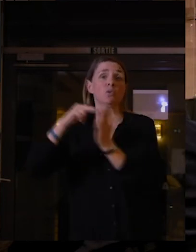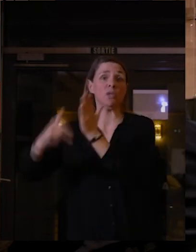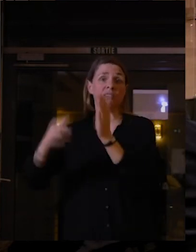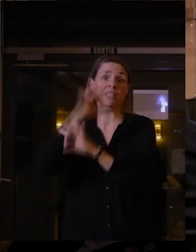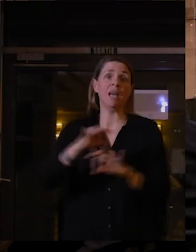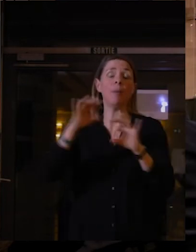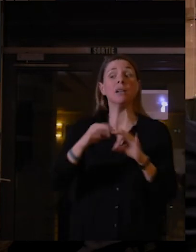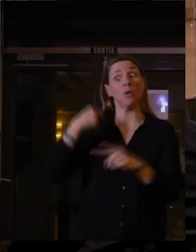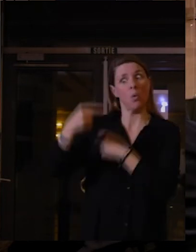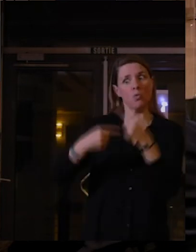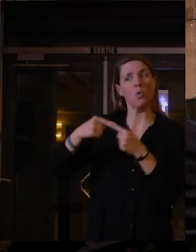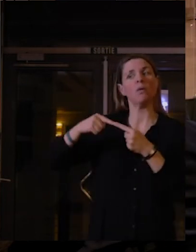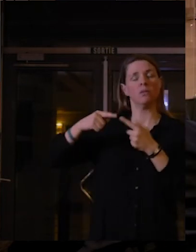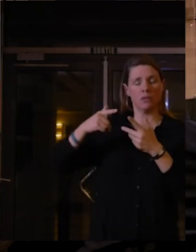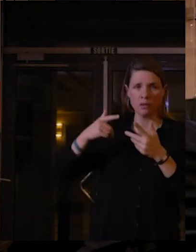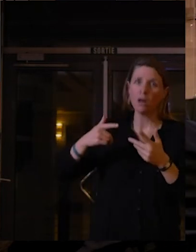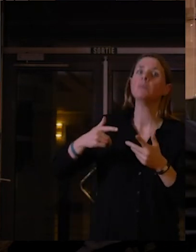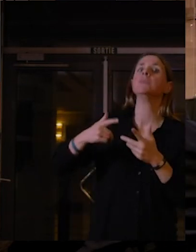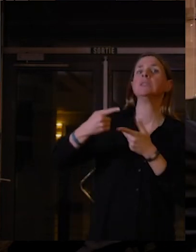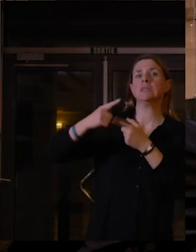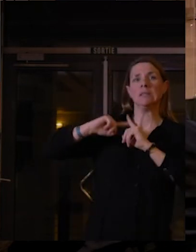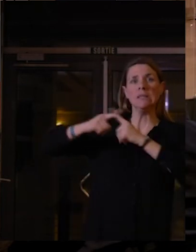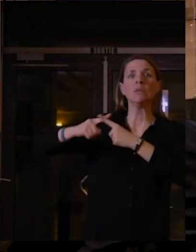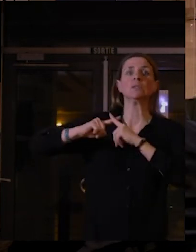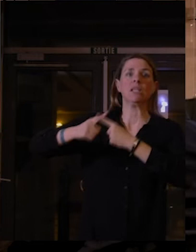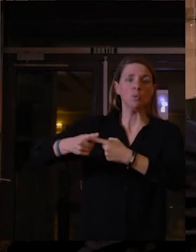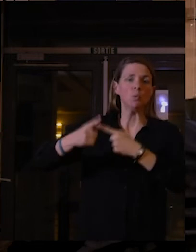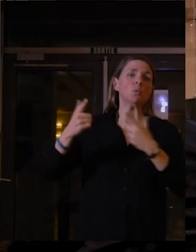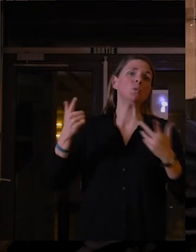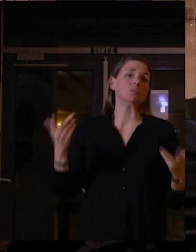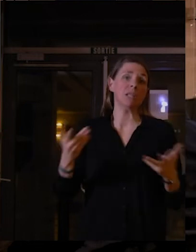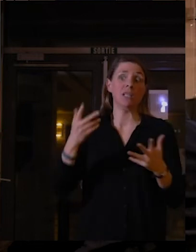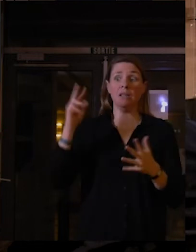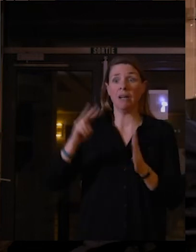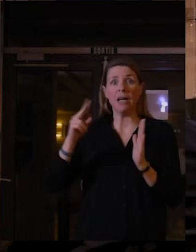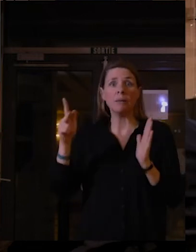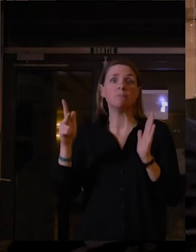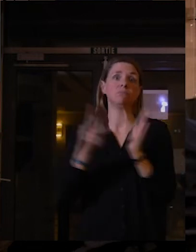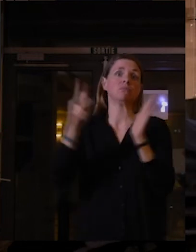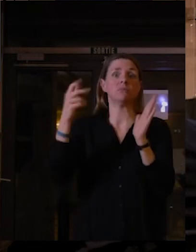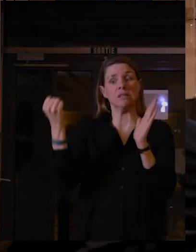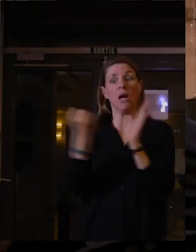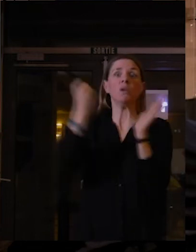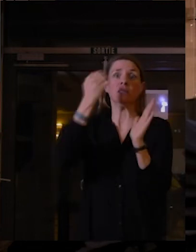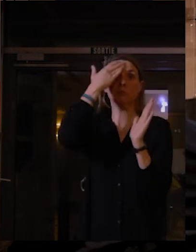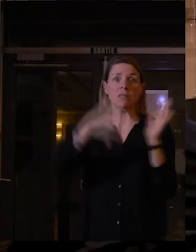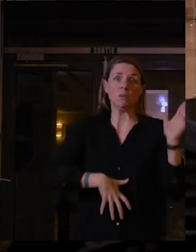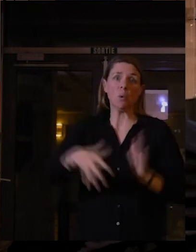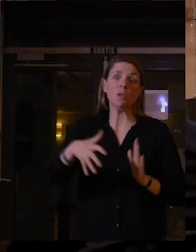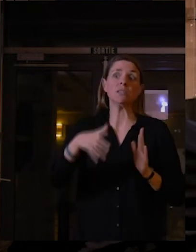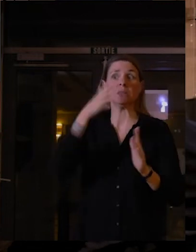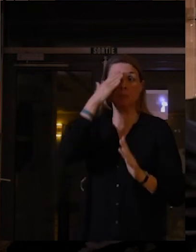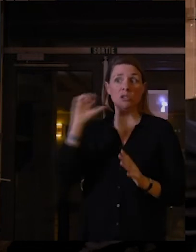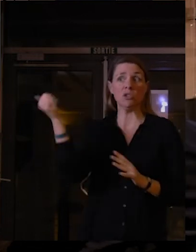des négociations. Donc à l'heure actuelle, on n'a aucune garantie en cas de grossesse. Donc je pense que c'est au bon vouloir des clubs.